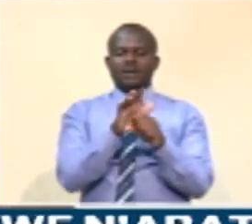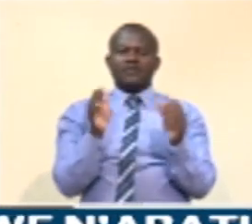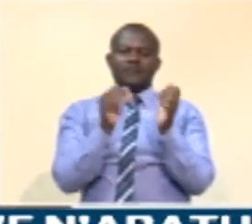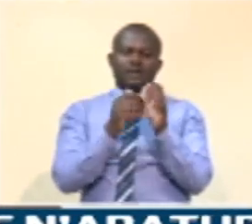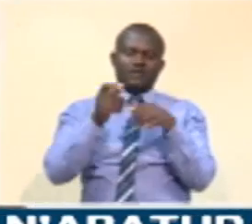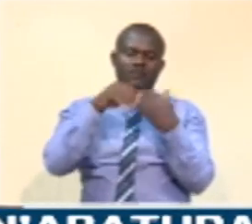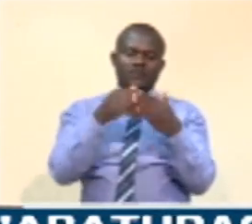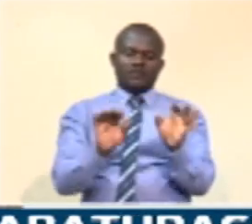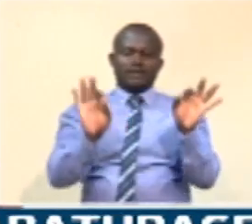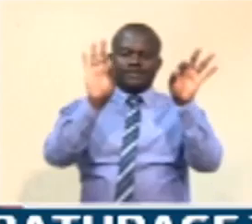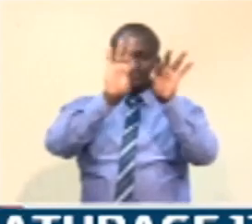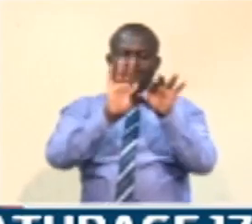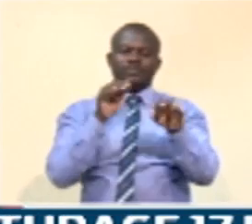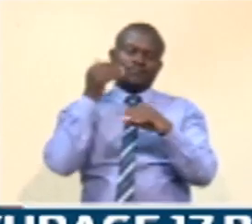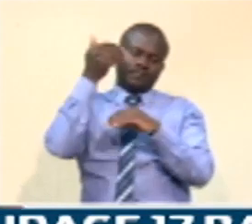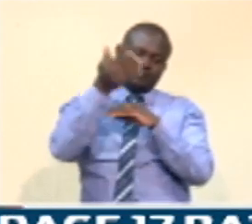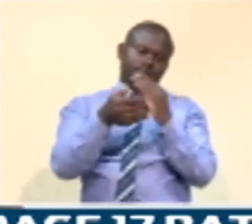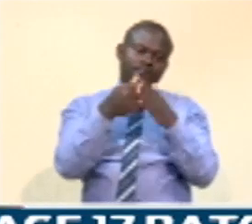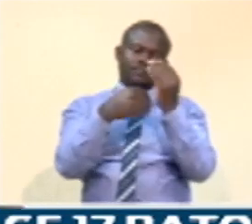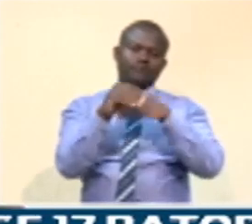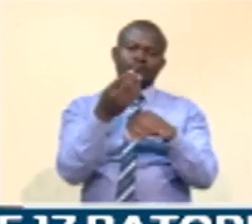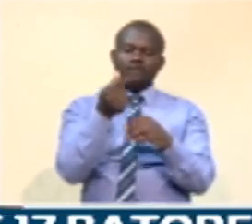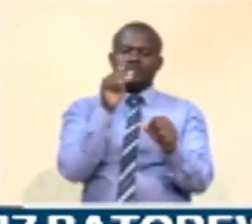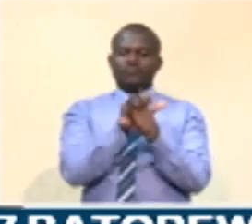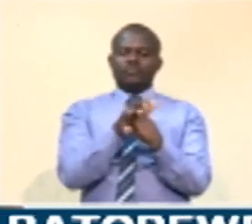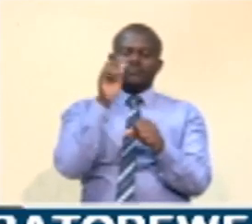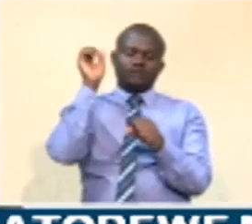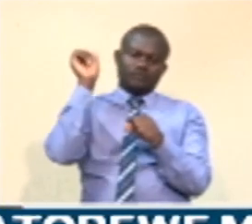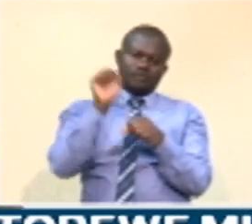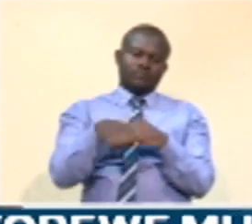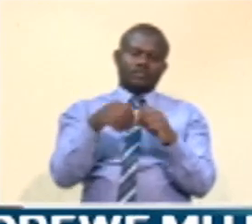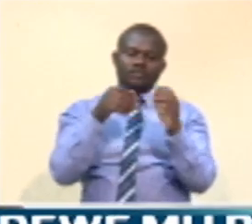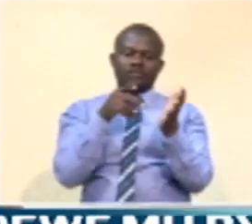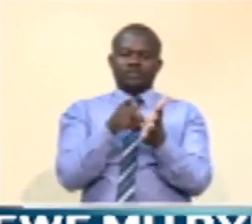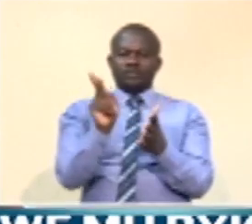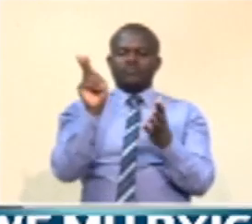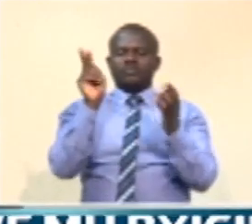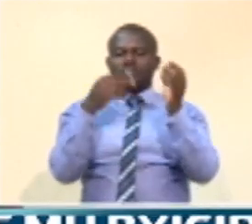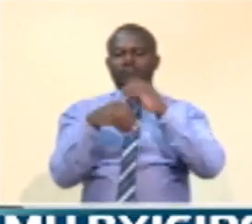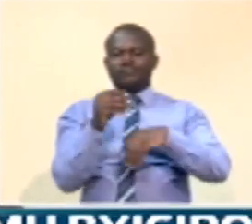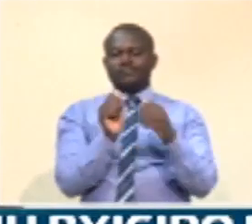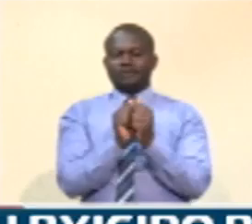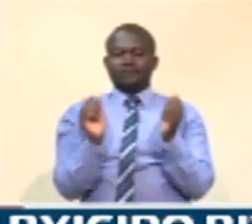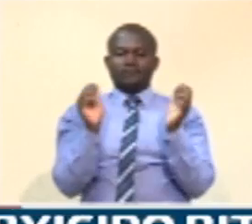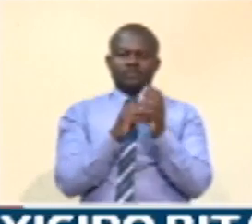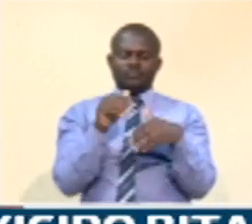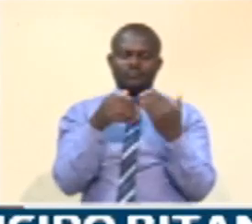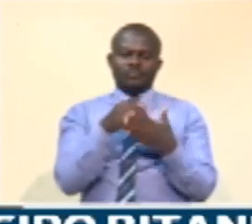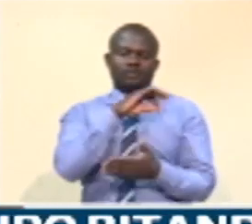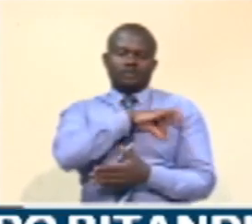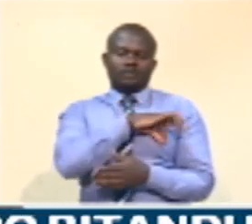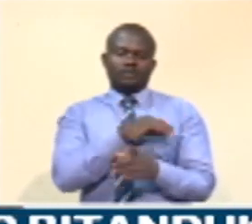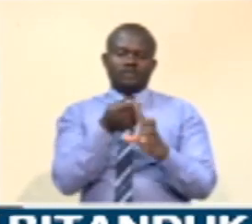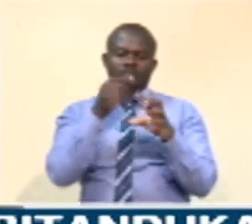yongereye agaciro bityo ikagurishwa amafaranga menshi kurusha ayo yagurishwaga ariko n'urwunguko